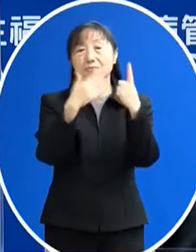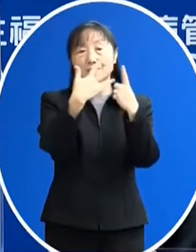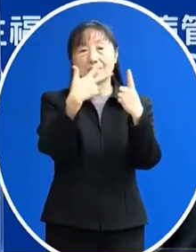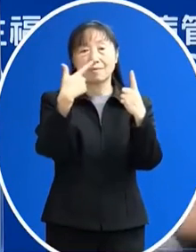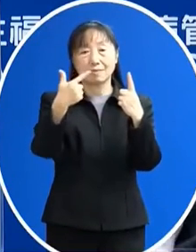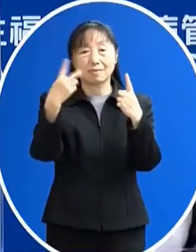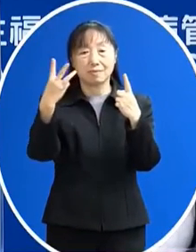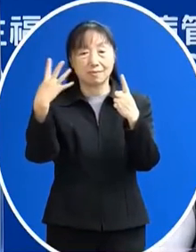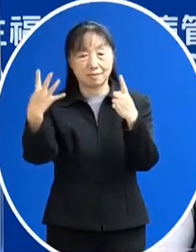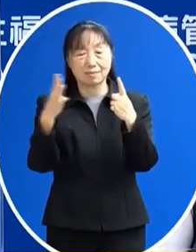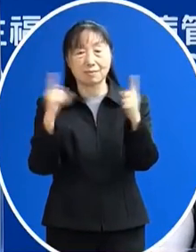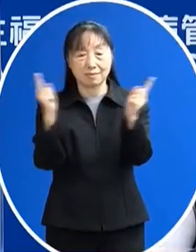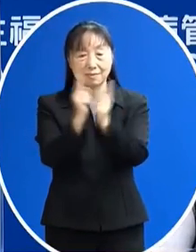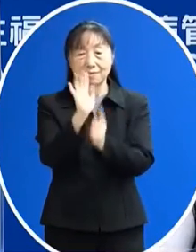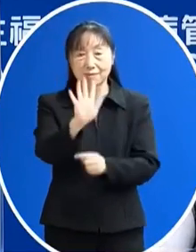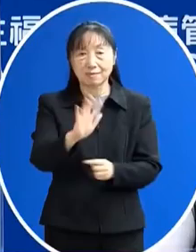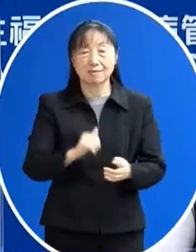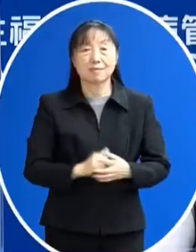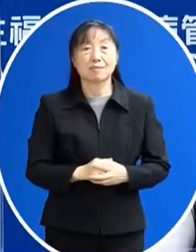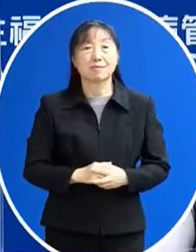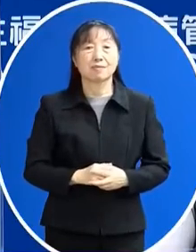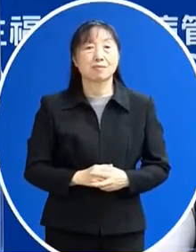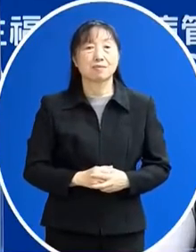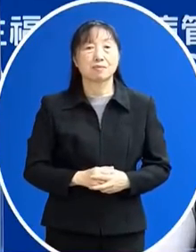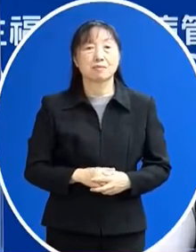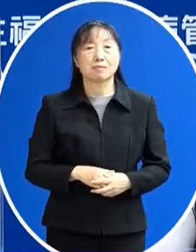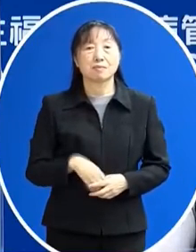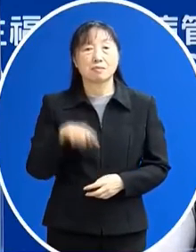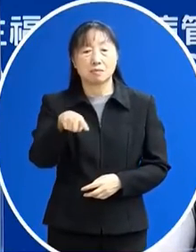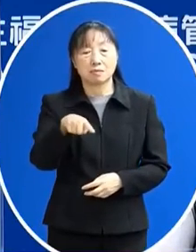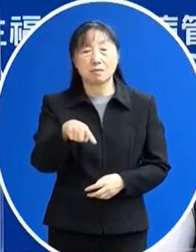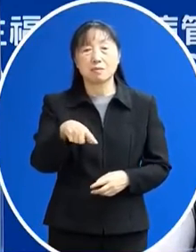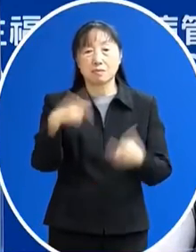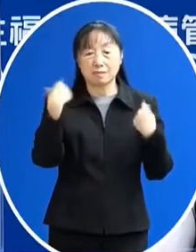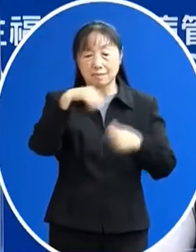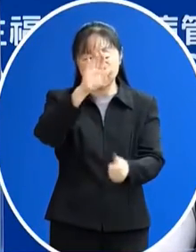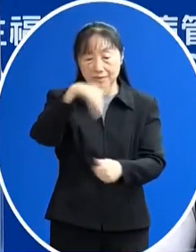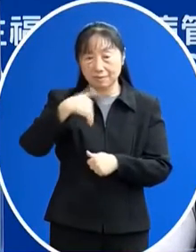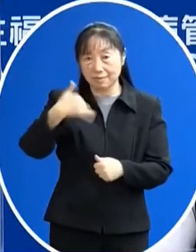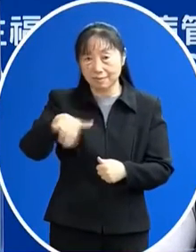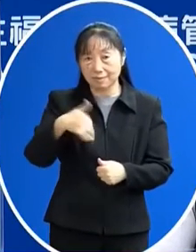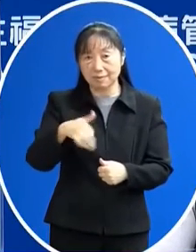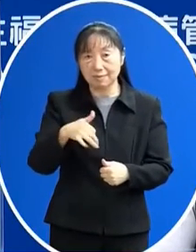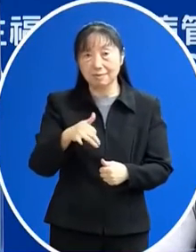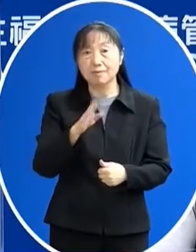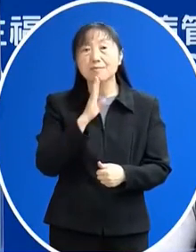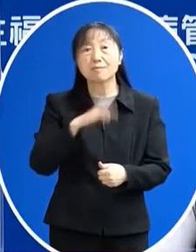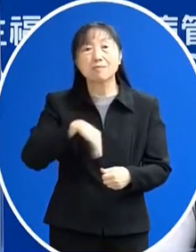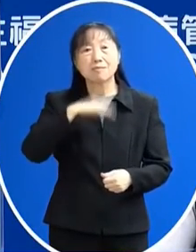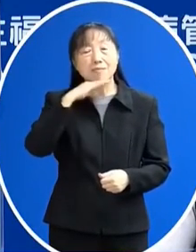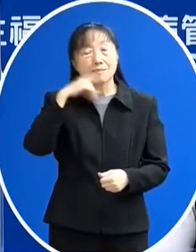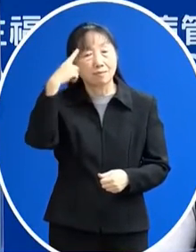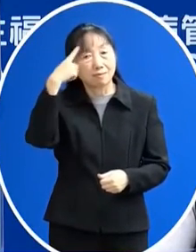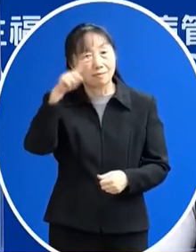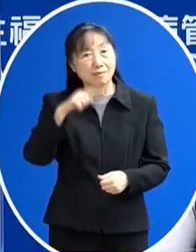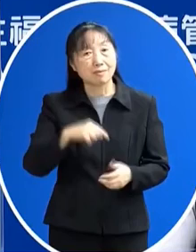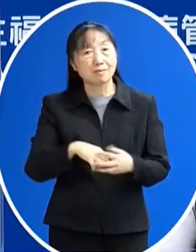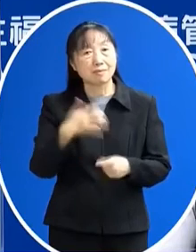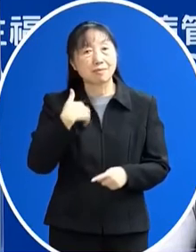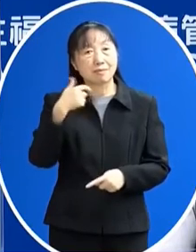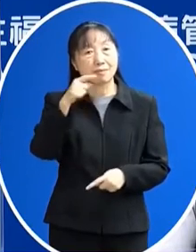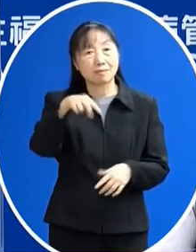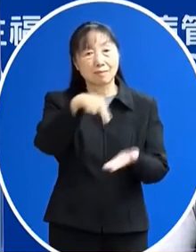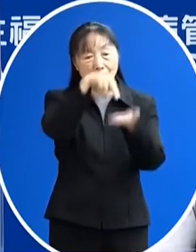确诊者有接触，那刚刚今天还没有列入我们的案例，大家要只好列到明天，在刚刚我下来的时